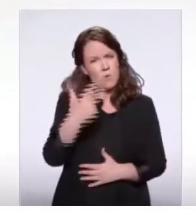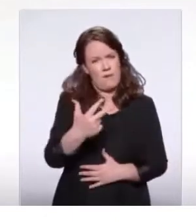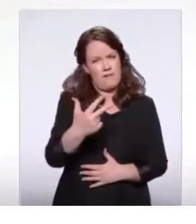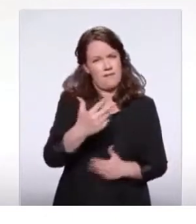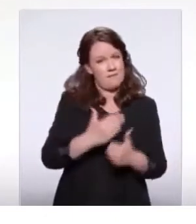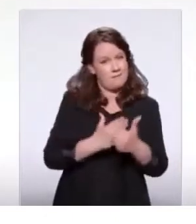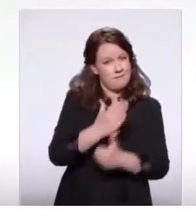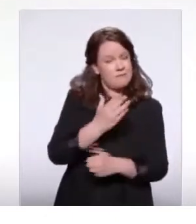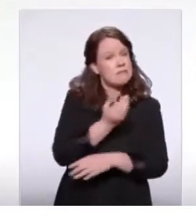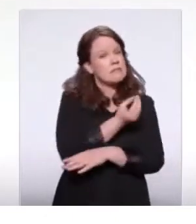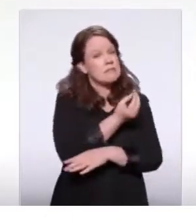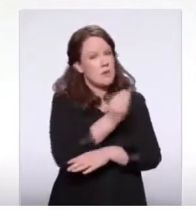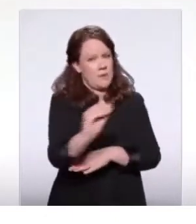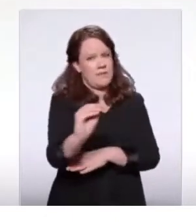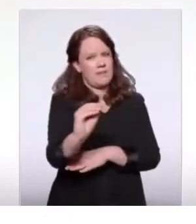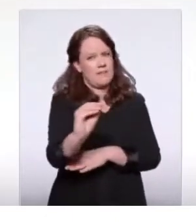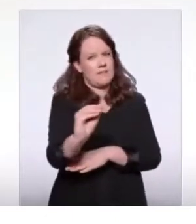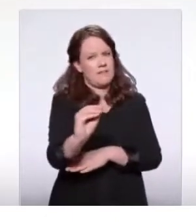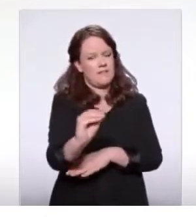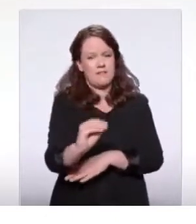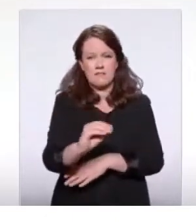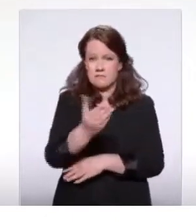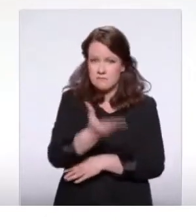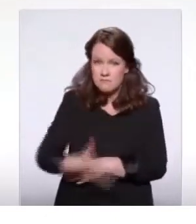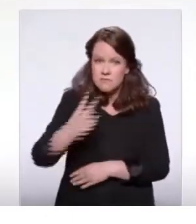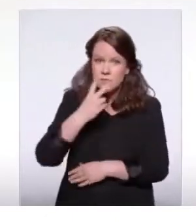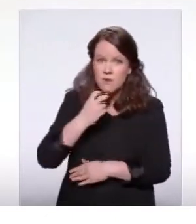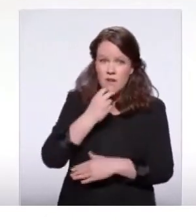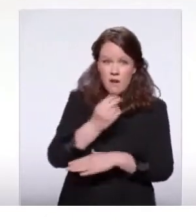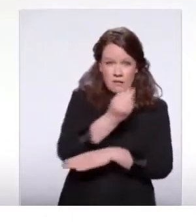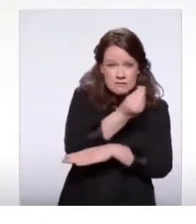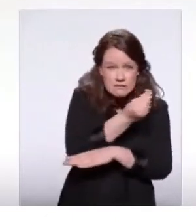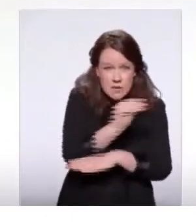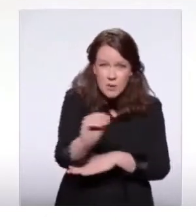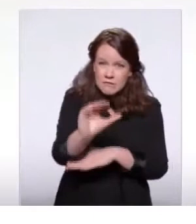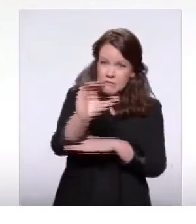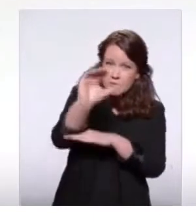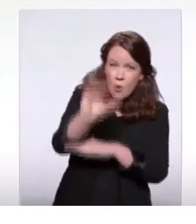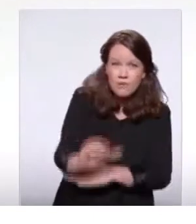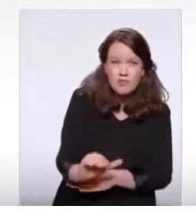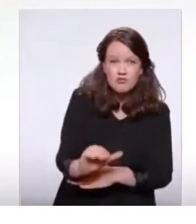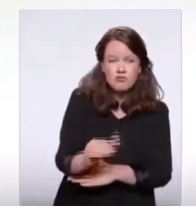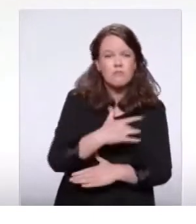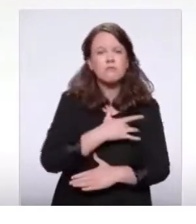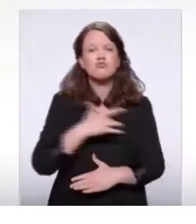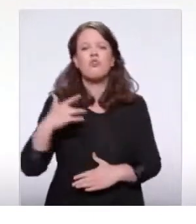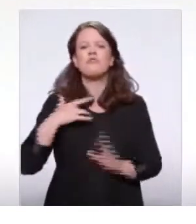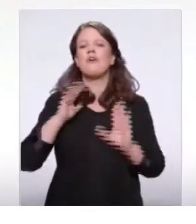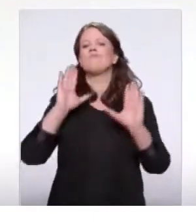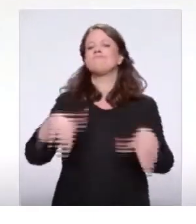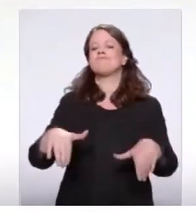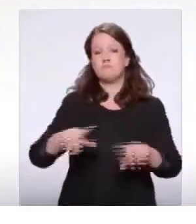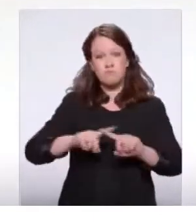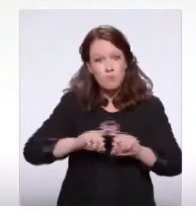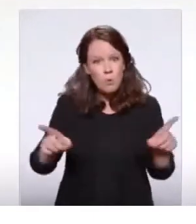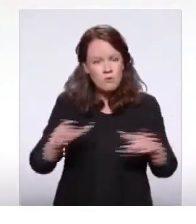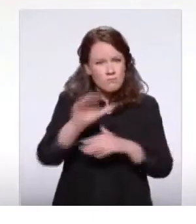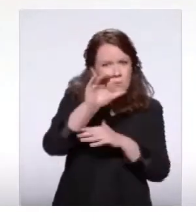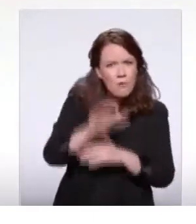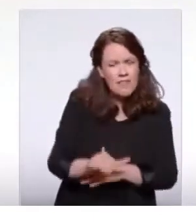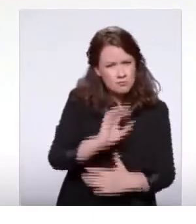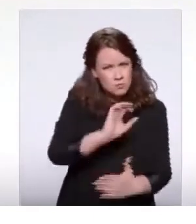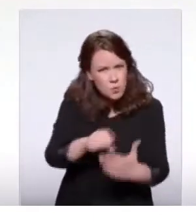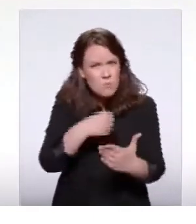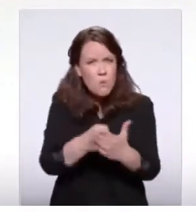D'abord, la sécurité. Vous protéger, ne jamais transiger sur la santé des Françaises et des Français, permettre à chacun